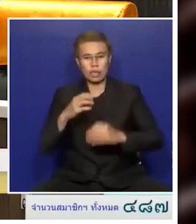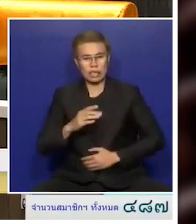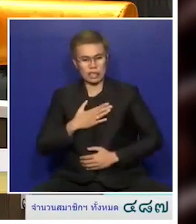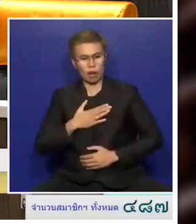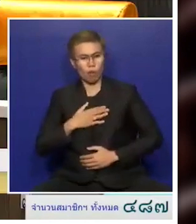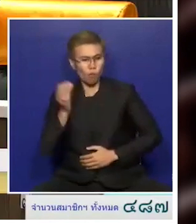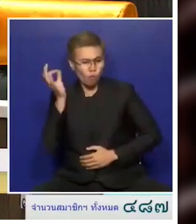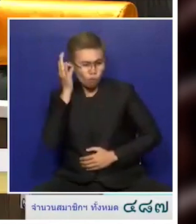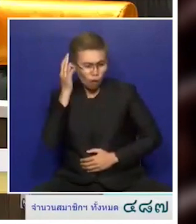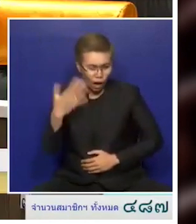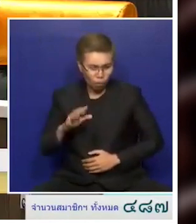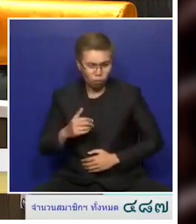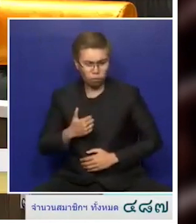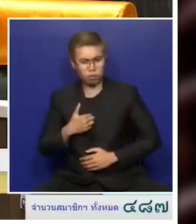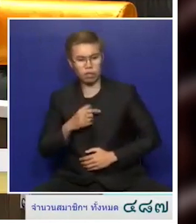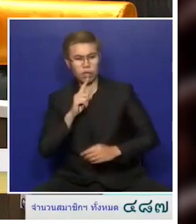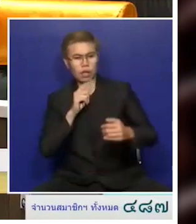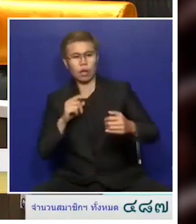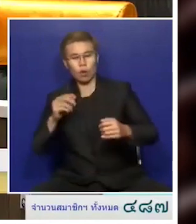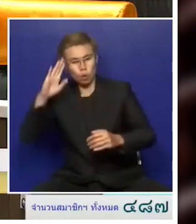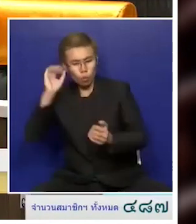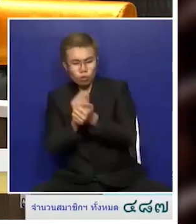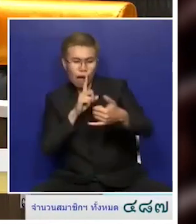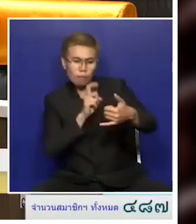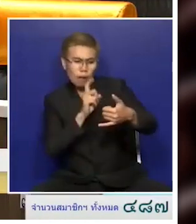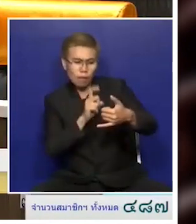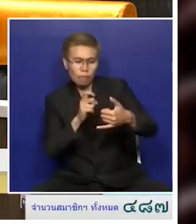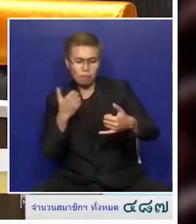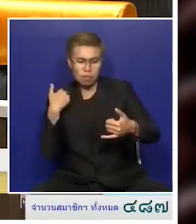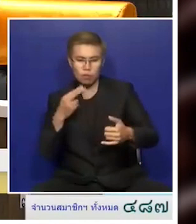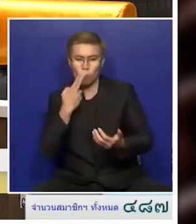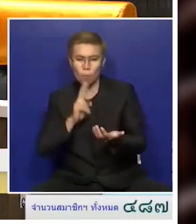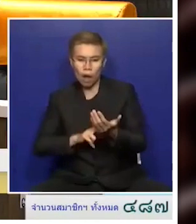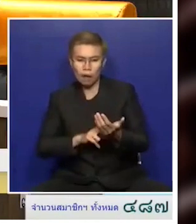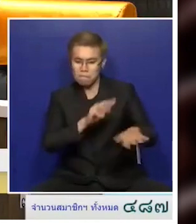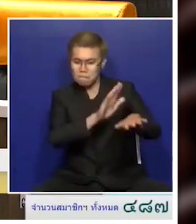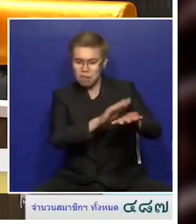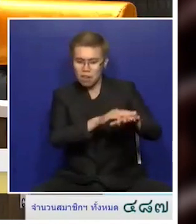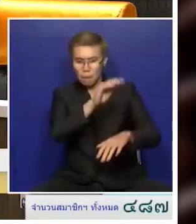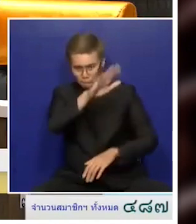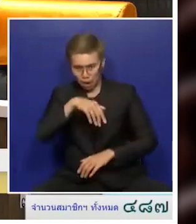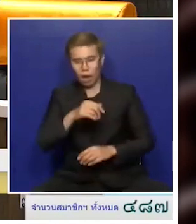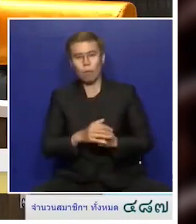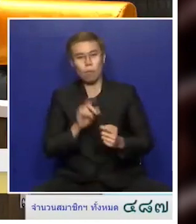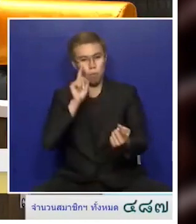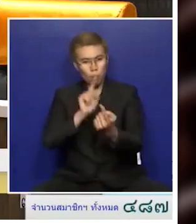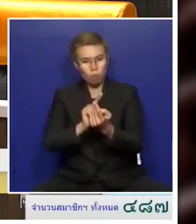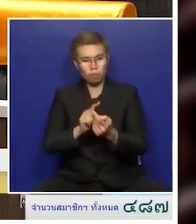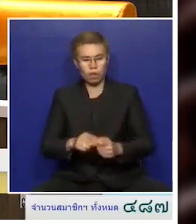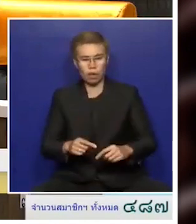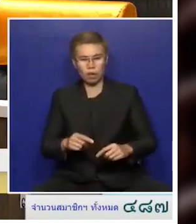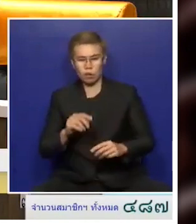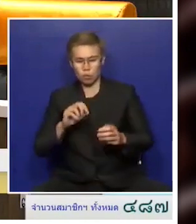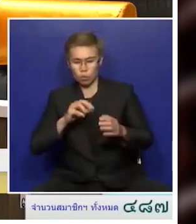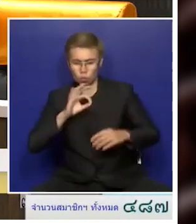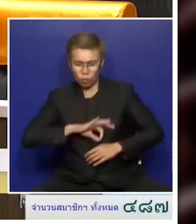และย้ำว่าการออกหมายดังกล่าวเป็นการปิดปากผู้ที่เคลื่อนไหวทางการเมืองในฝั่งตรงข้ามกับรัฐบาลแต่แกนนำม็อบไม่ได้โจมตี